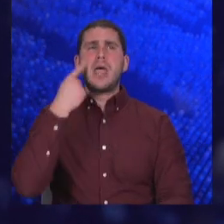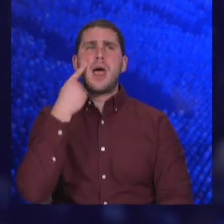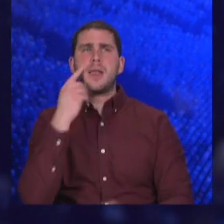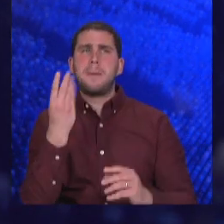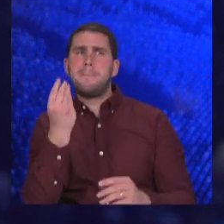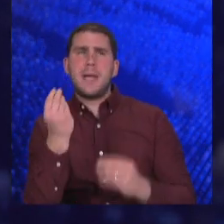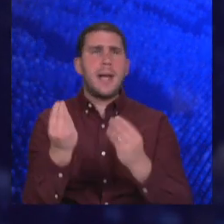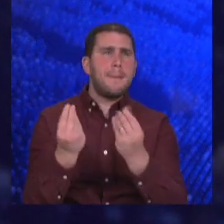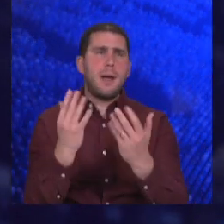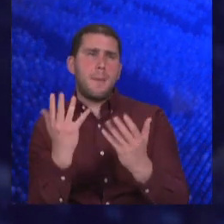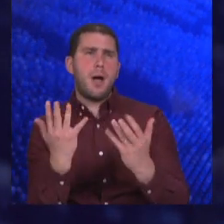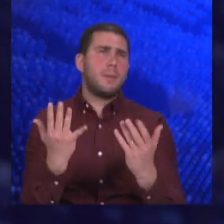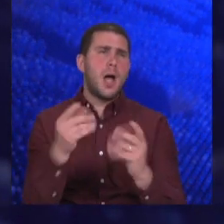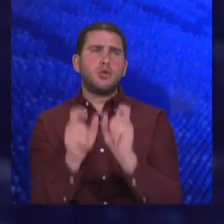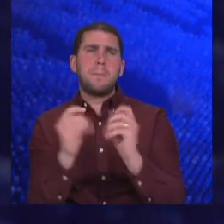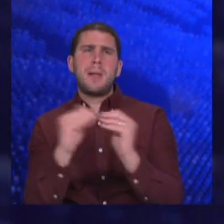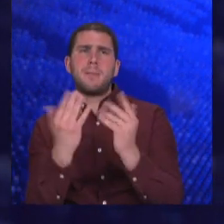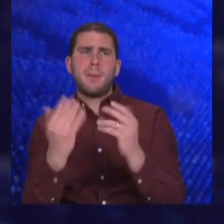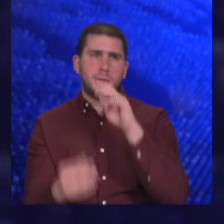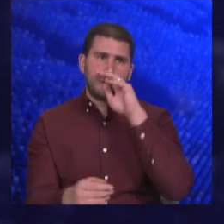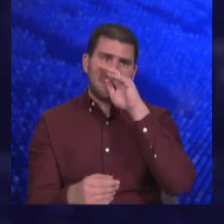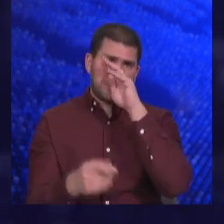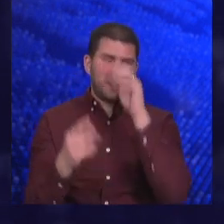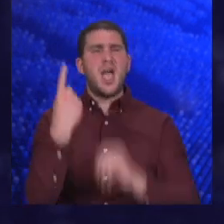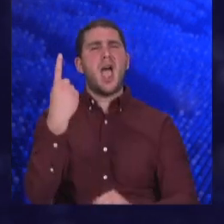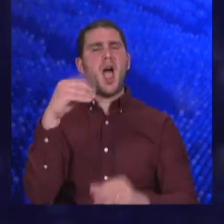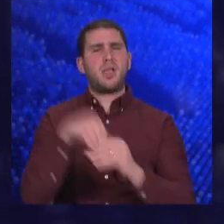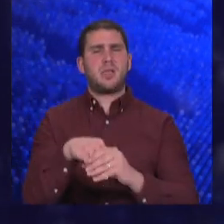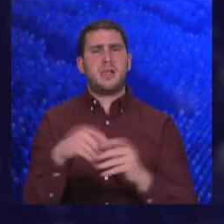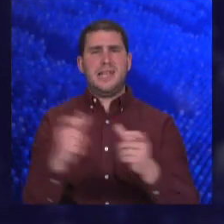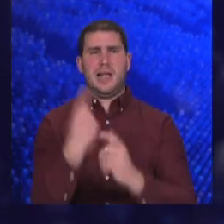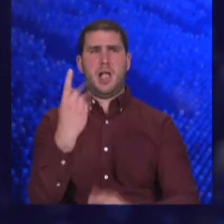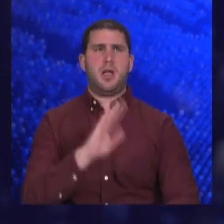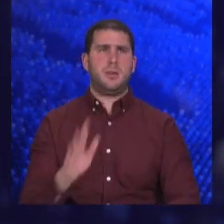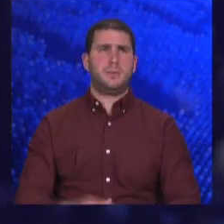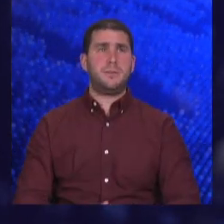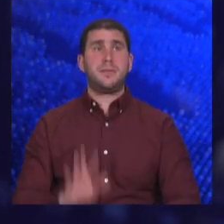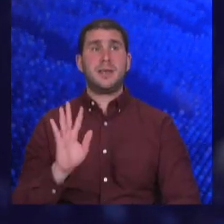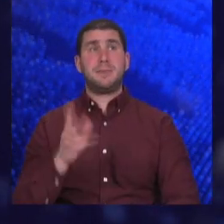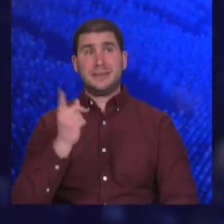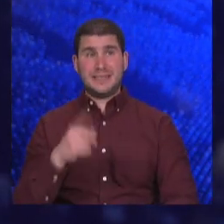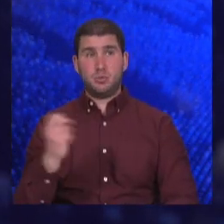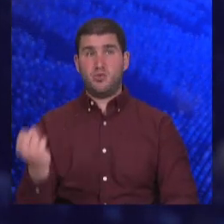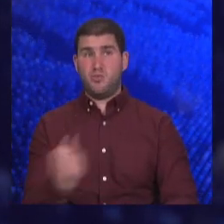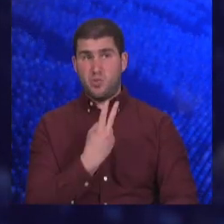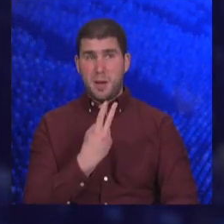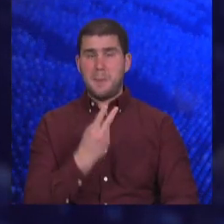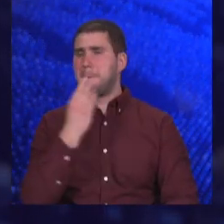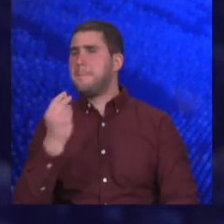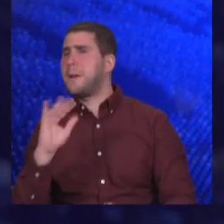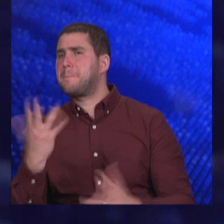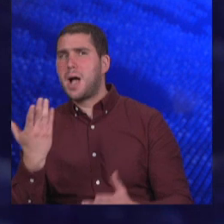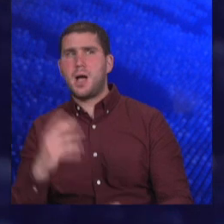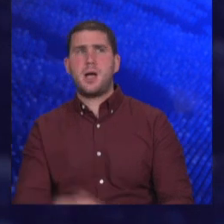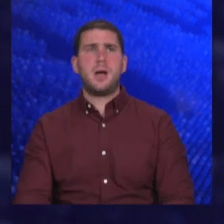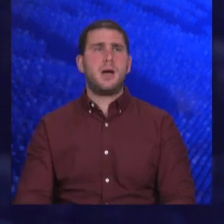מחירים ולכמה אנשים זה מתאים. זה אחד ביחידה. אם הם צריכים לתקופה של שבועיים, מה המחירים?